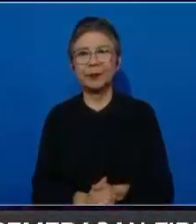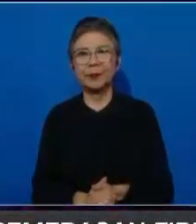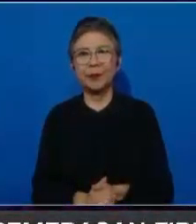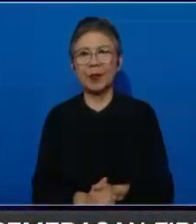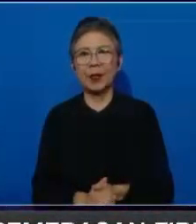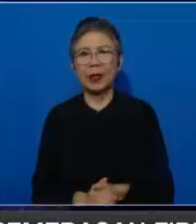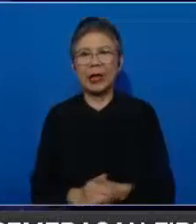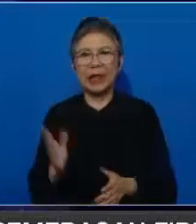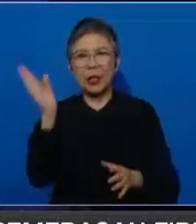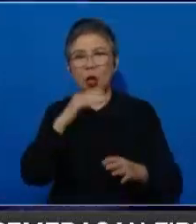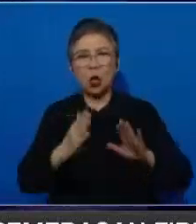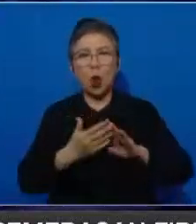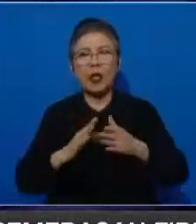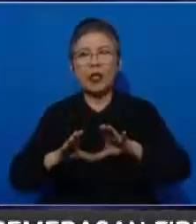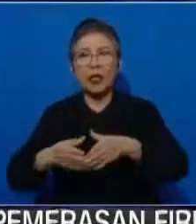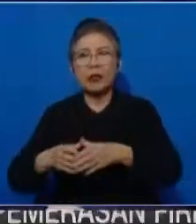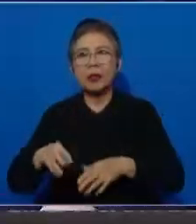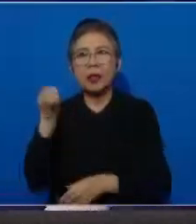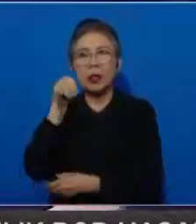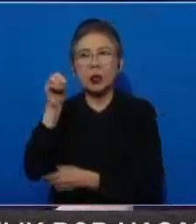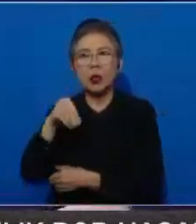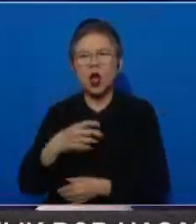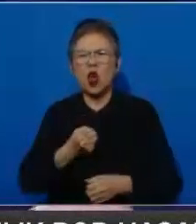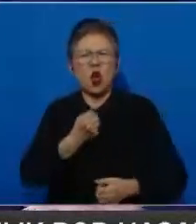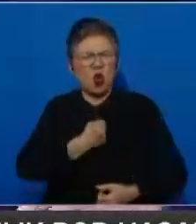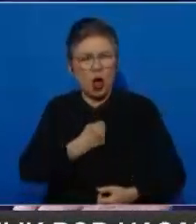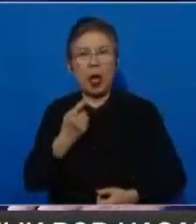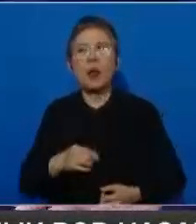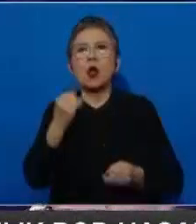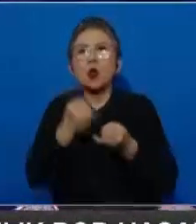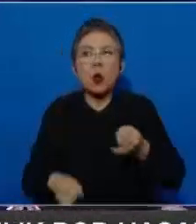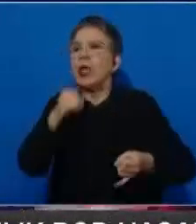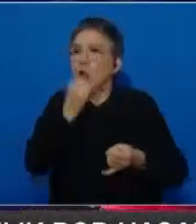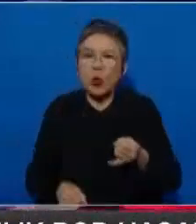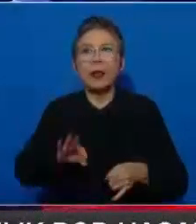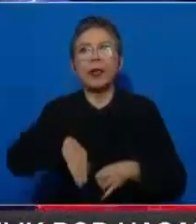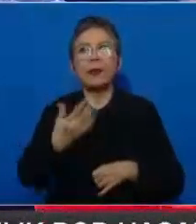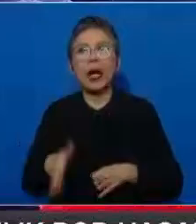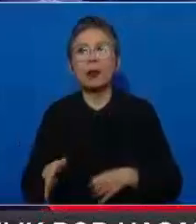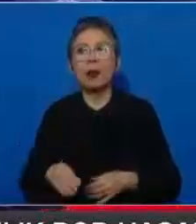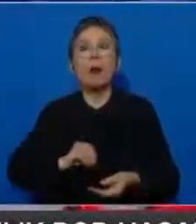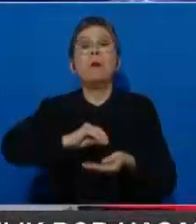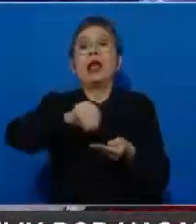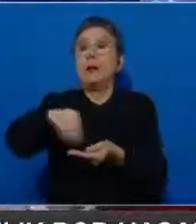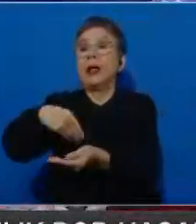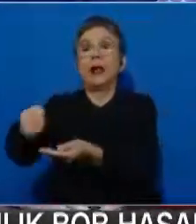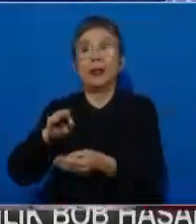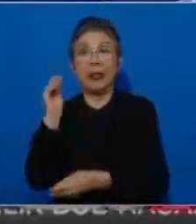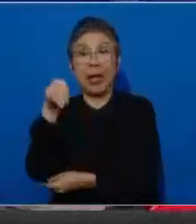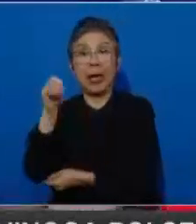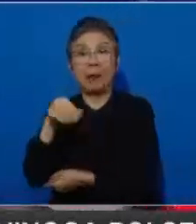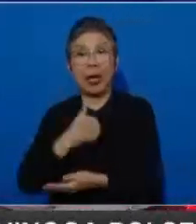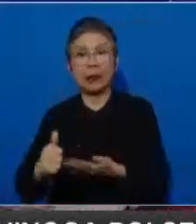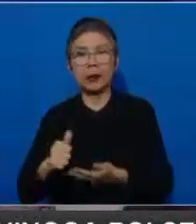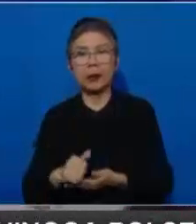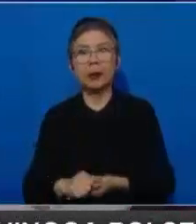Aksi unik dilakukan komunitas peternak unggas nasional. Kesal rugi triliunan rupiah setiap tahun, mereka membagi-bagikan ratusan ekor ayam hidup kepada